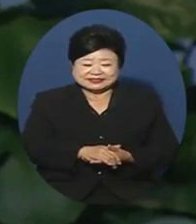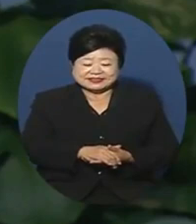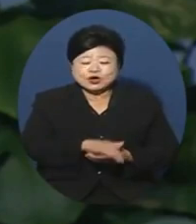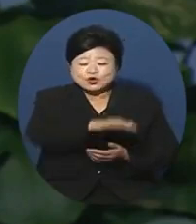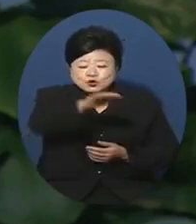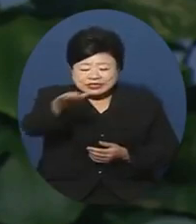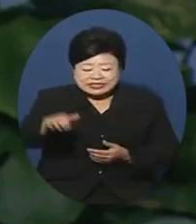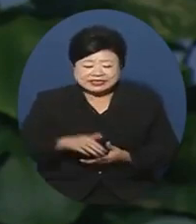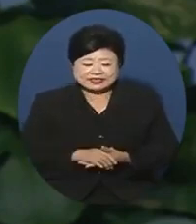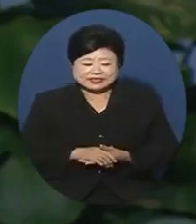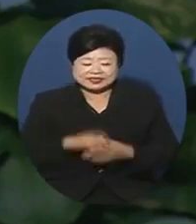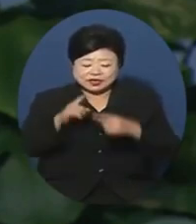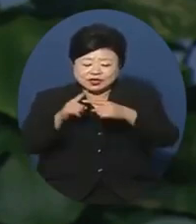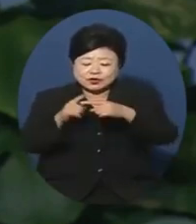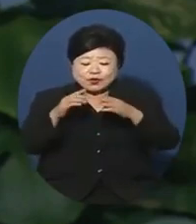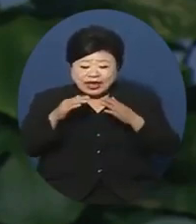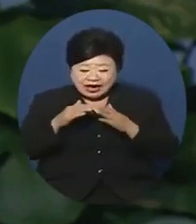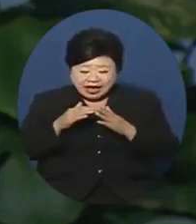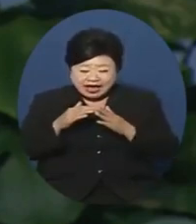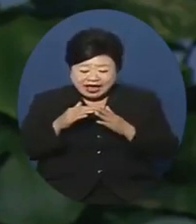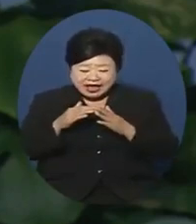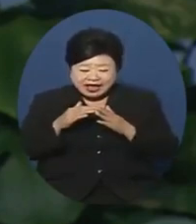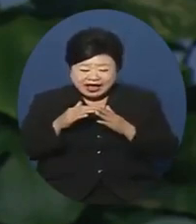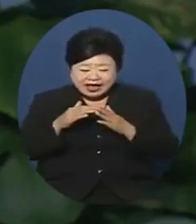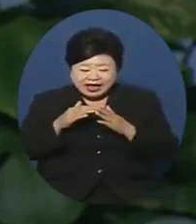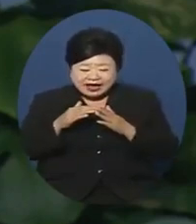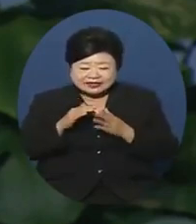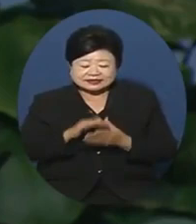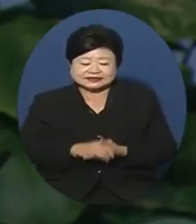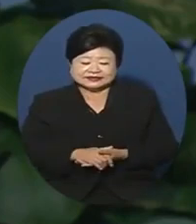우리 교회가